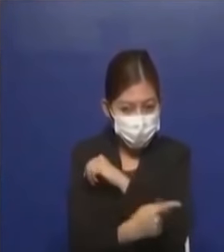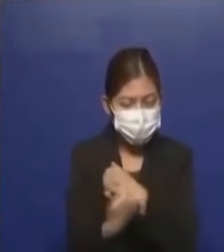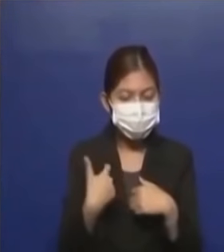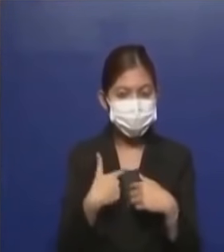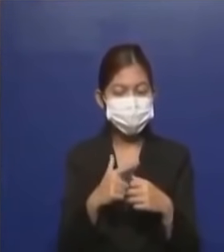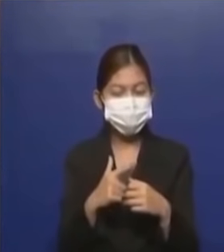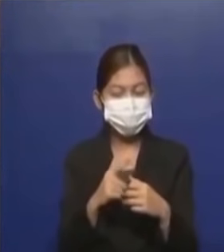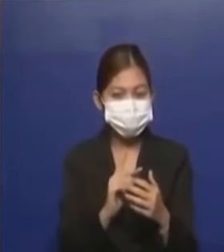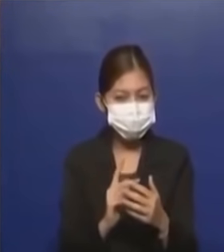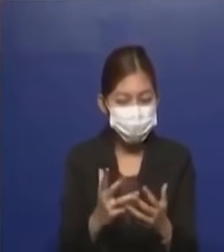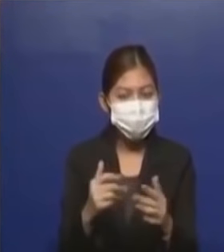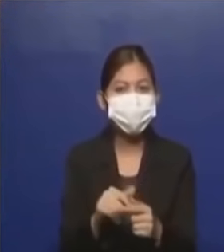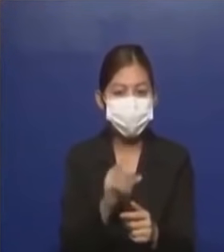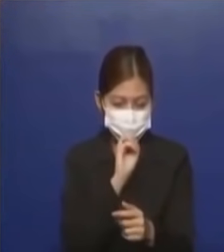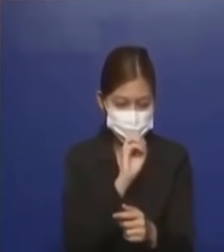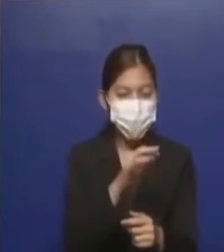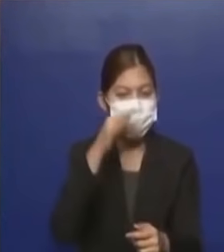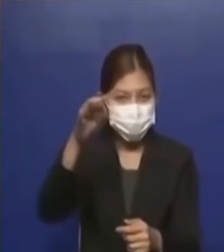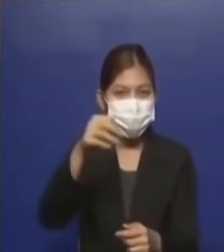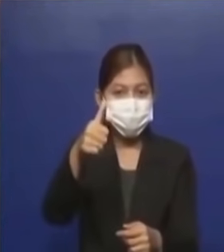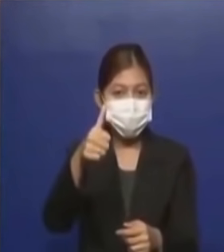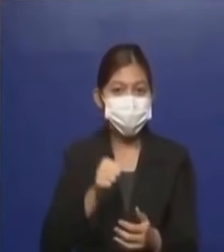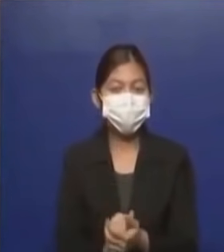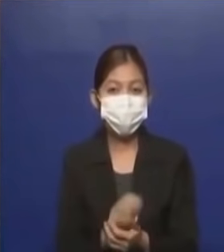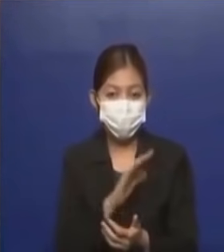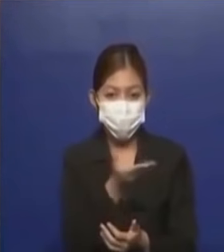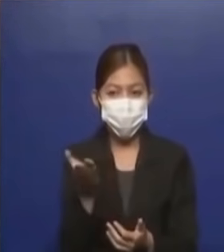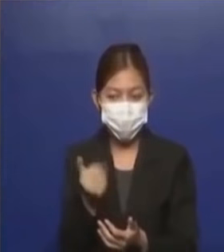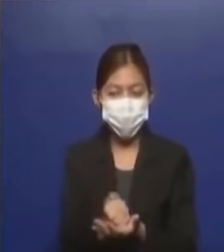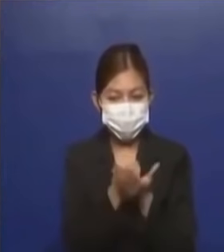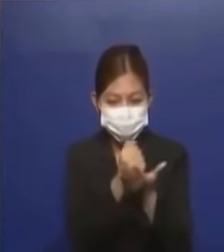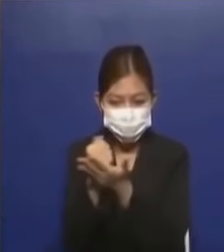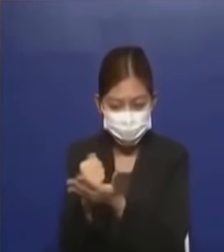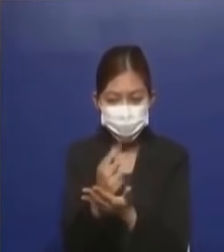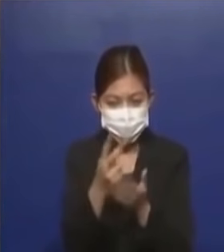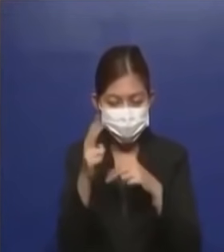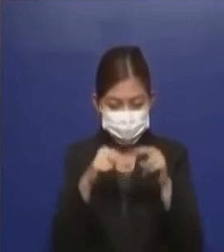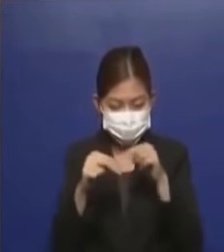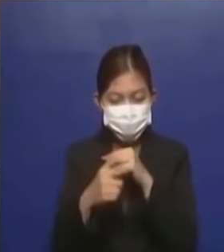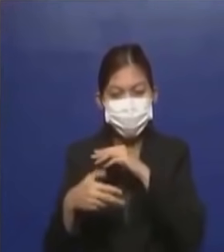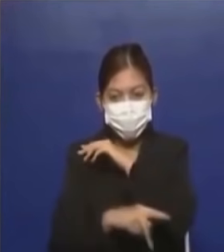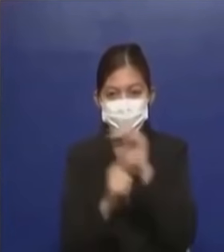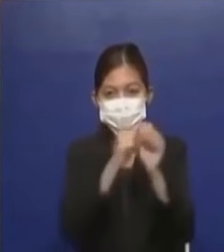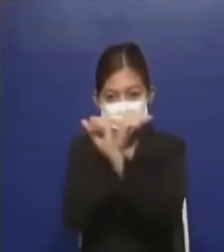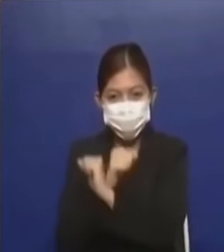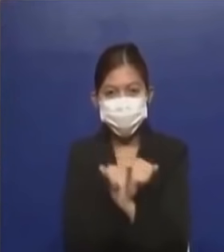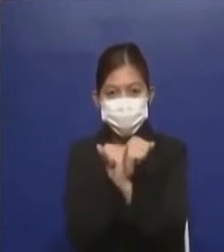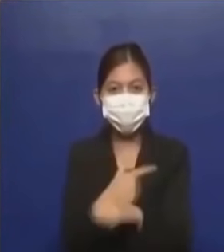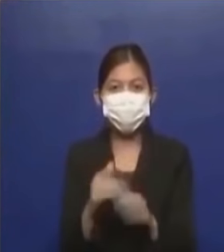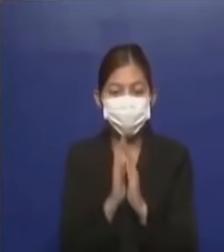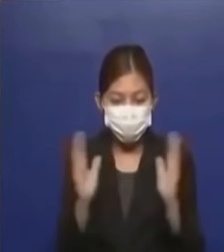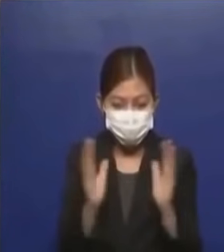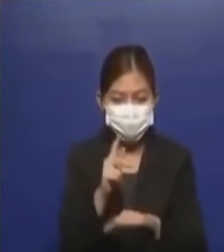ทธิ์ก็สามารถจะแจ้งร้องเรียนได้นะครับก็ขอให้ช่วยกันดูแลในเรื่องของการทุจริตนะครับขอบคุณท่านประธานส